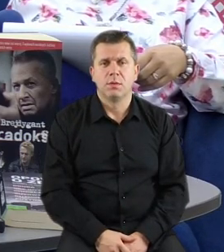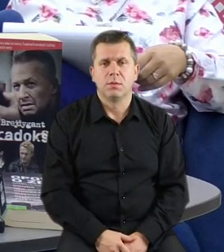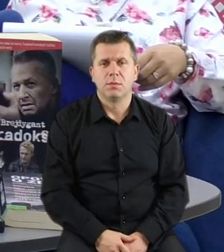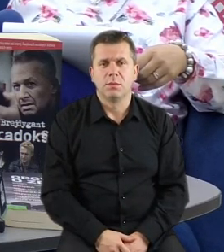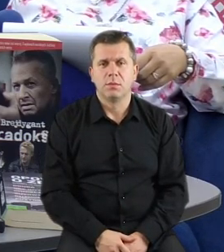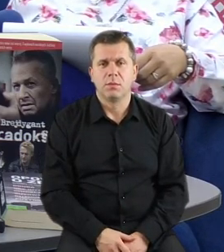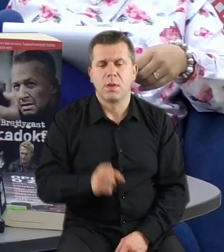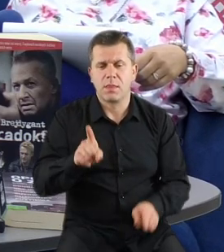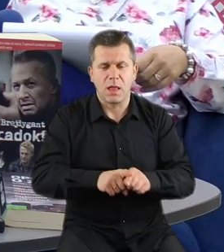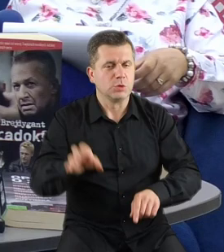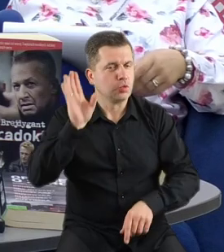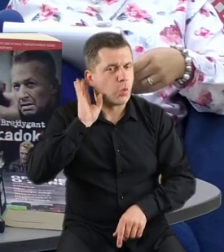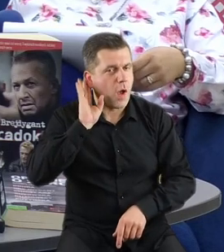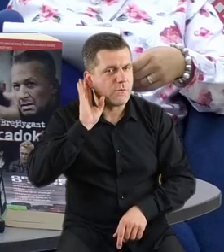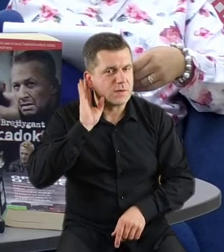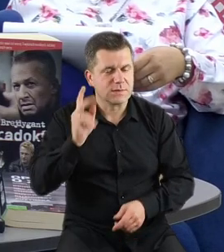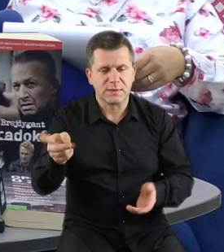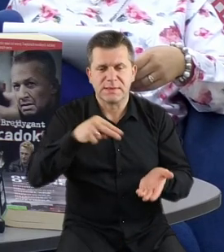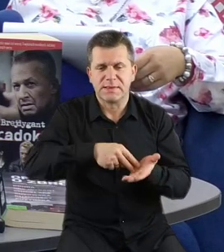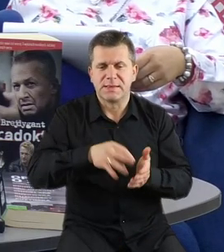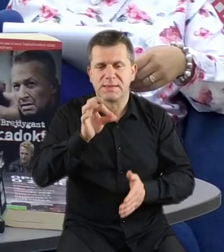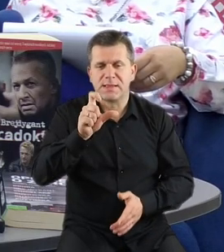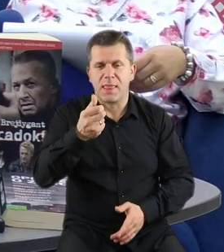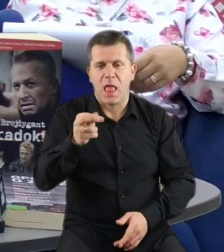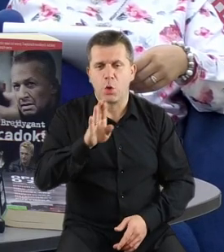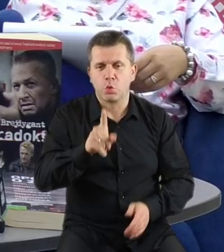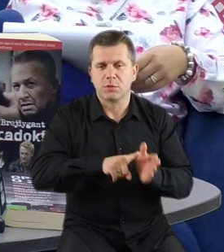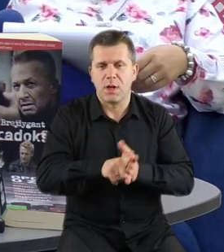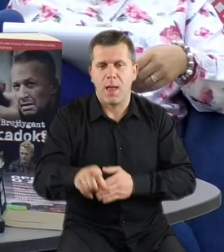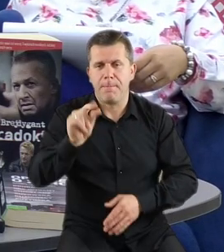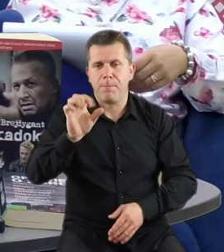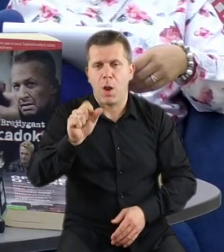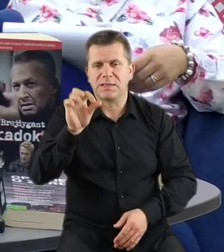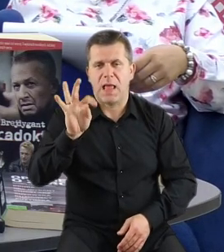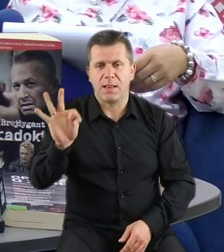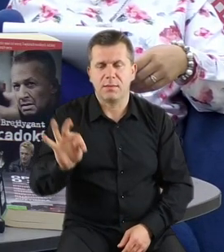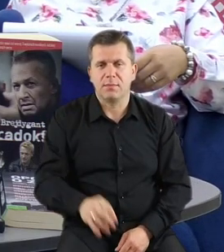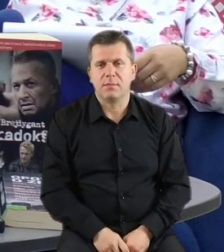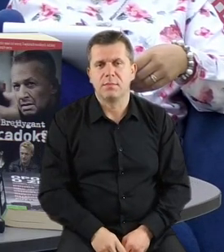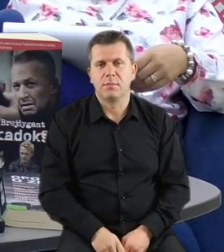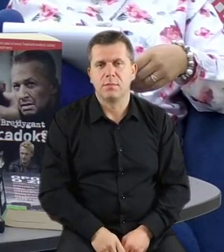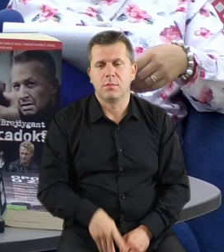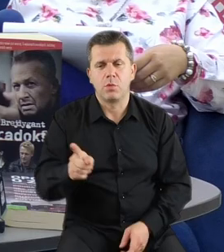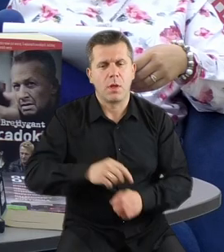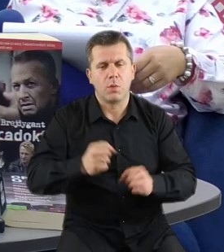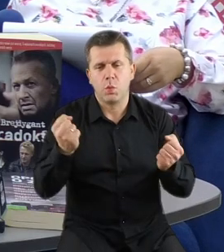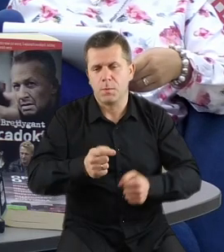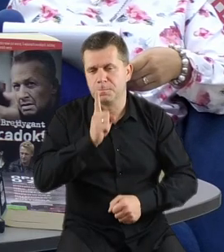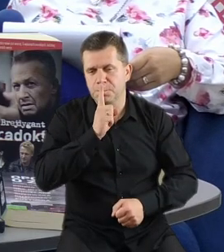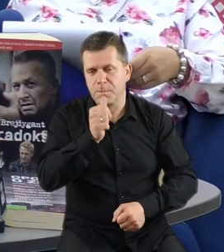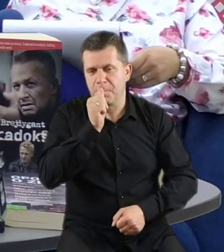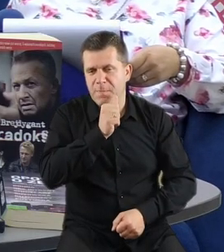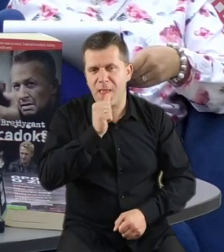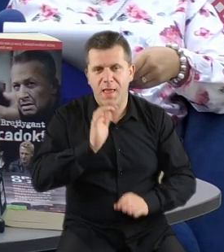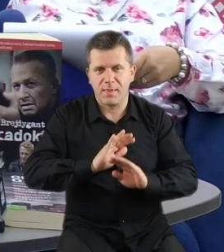No tak, i słuchowisko, i scenariusz dla Polsatu, ale to jest to strasznie tajne, że